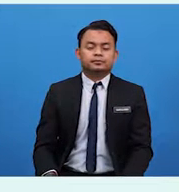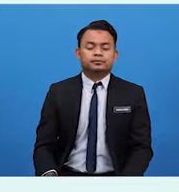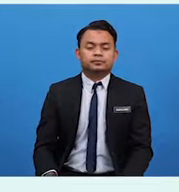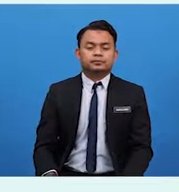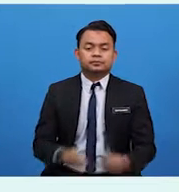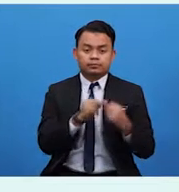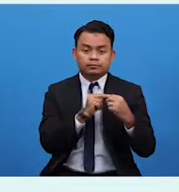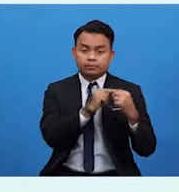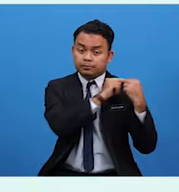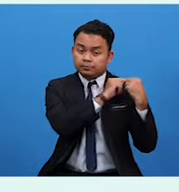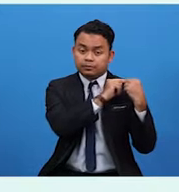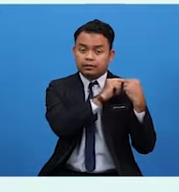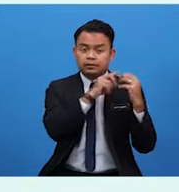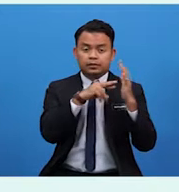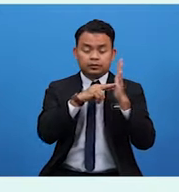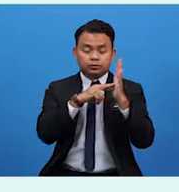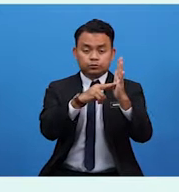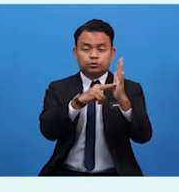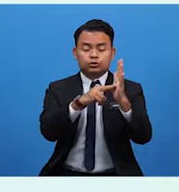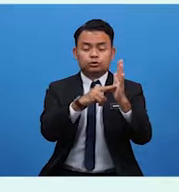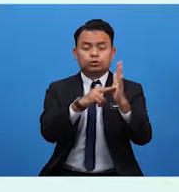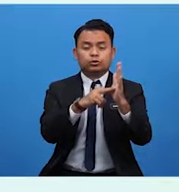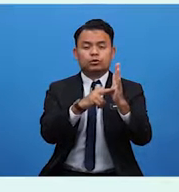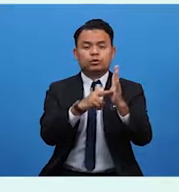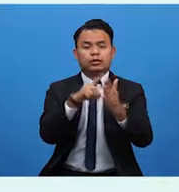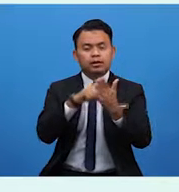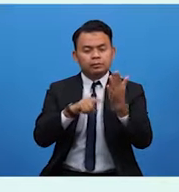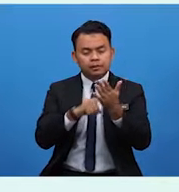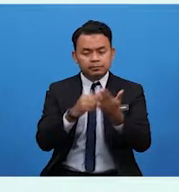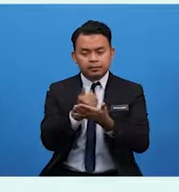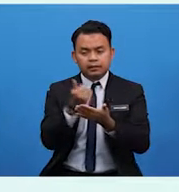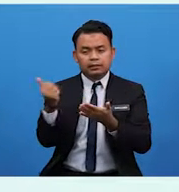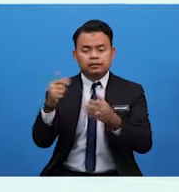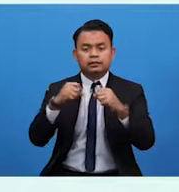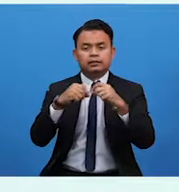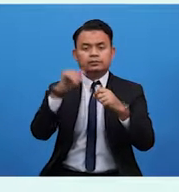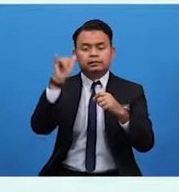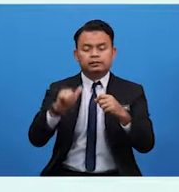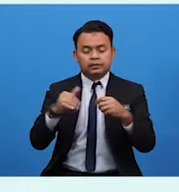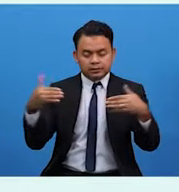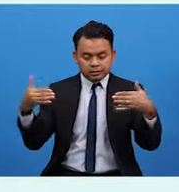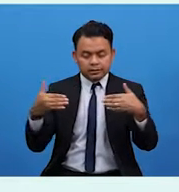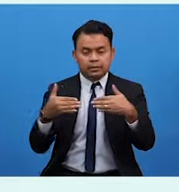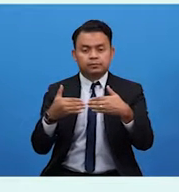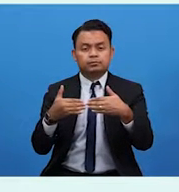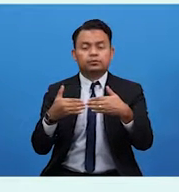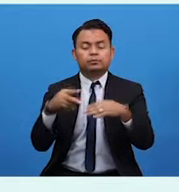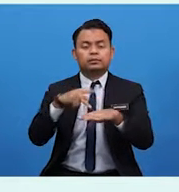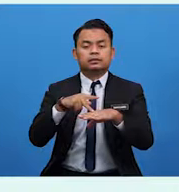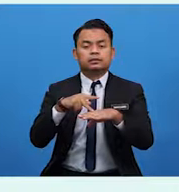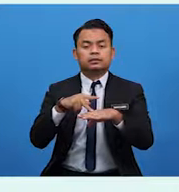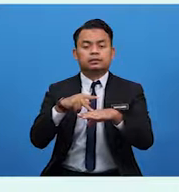Beban merujuk kepada sebarang peralatan elektrik yang disambungkan pada litar